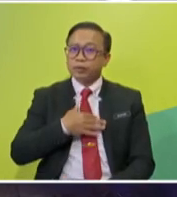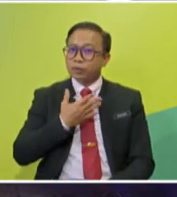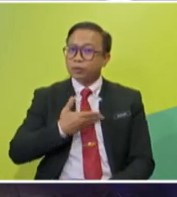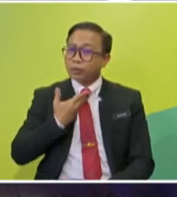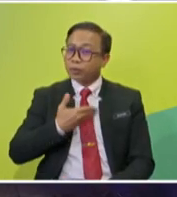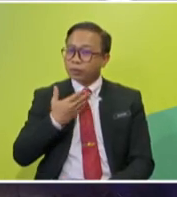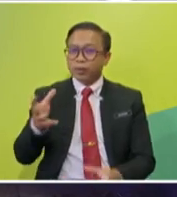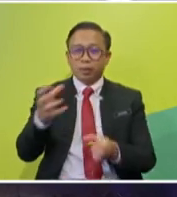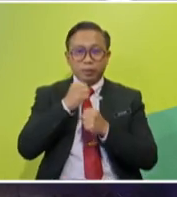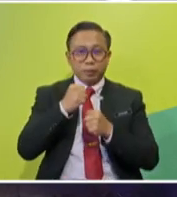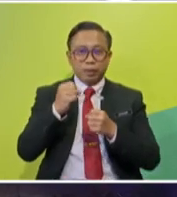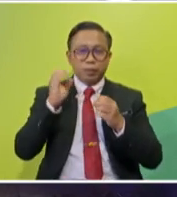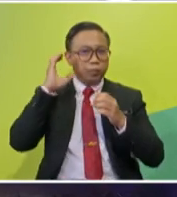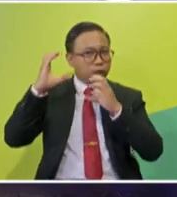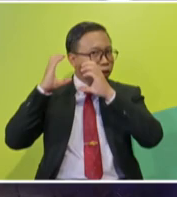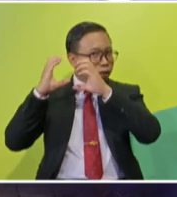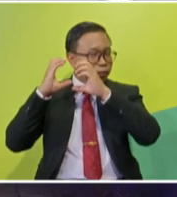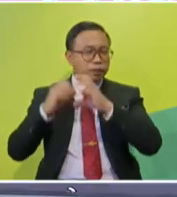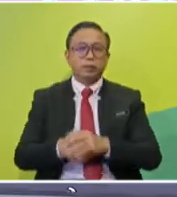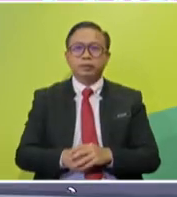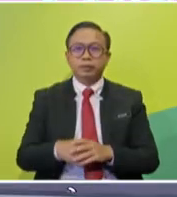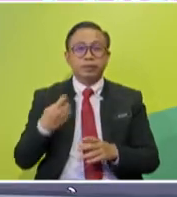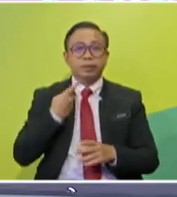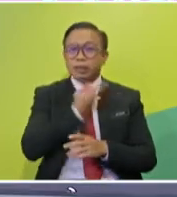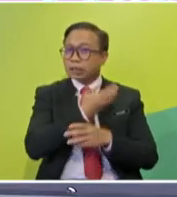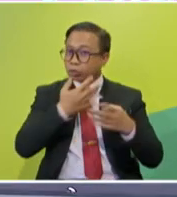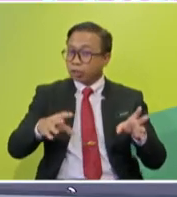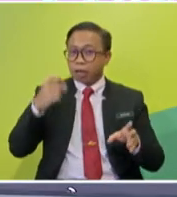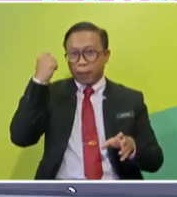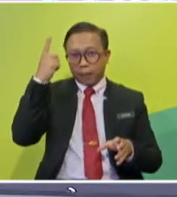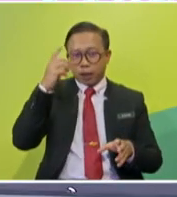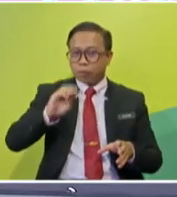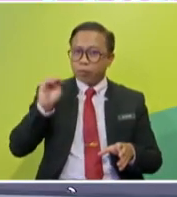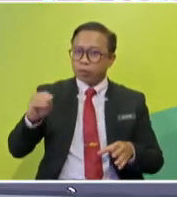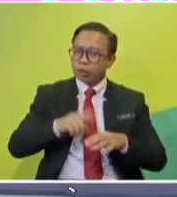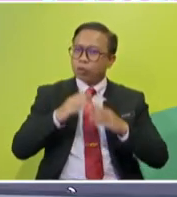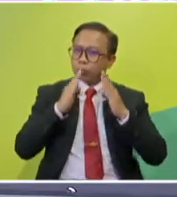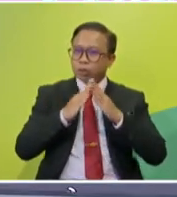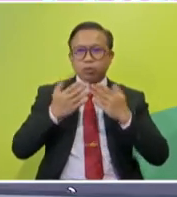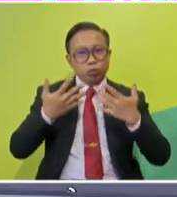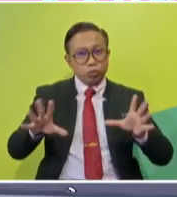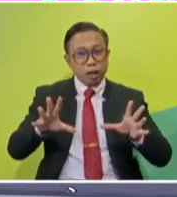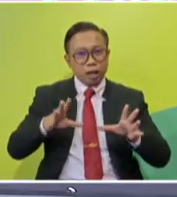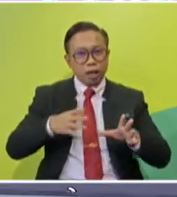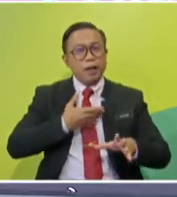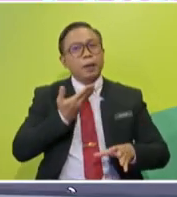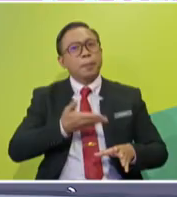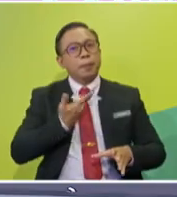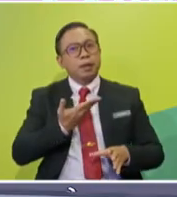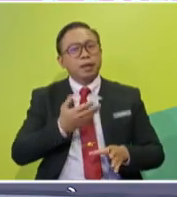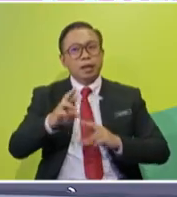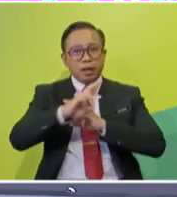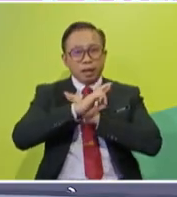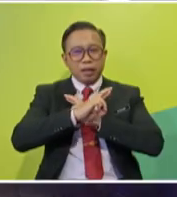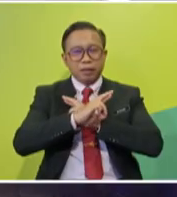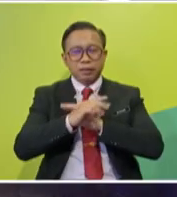buah kelapa ini Oke Cikgu kita sudah paham murid-murid di rumah pun pastinya seruduk dengan pembelajaran hari ini kita tidak melihat